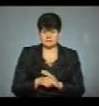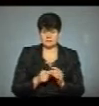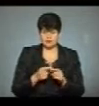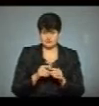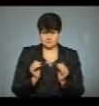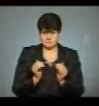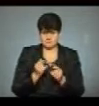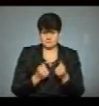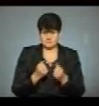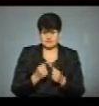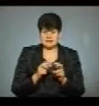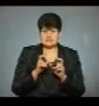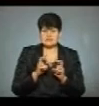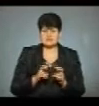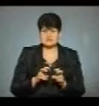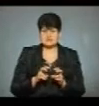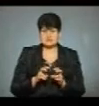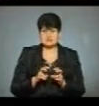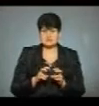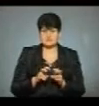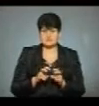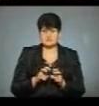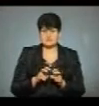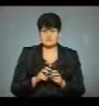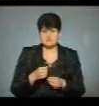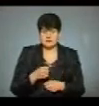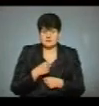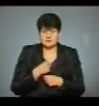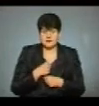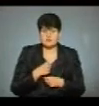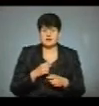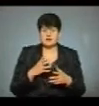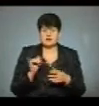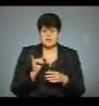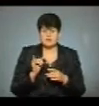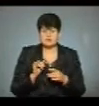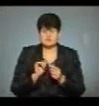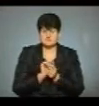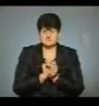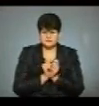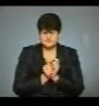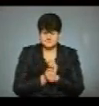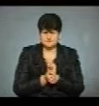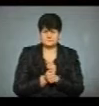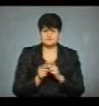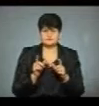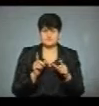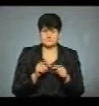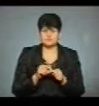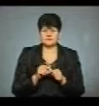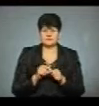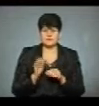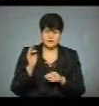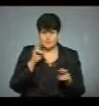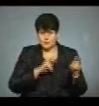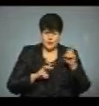карабайку? Сидиш, бронік підпер, автомат десь там цей, десь на комусь чийсь слізу в цей, і ти на комусь,